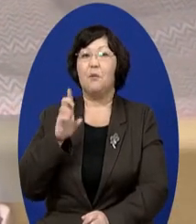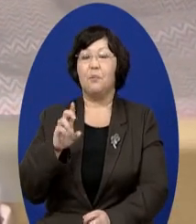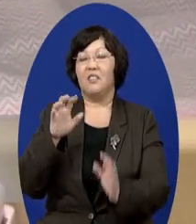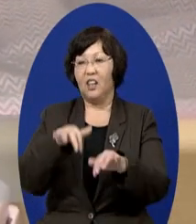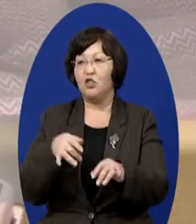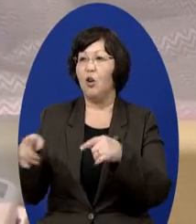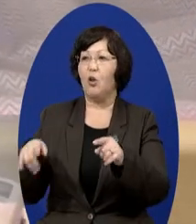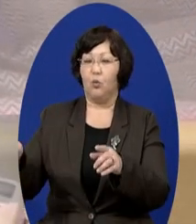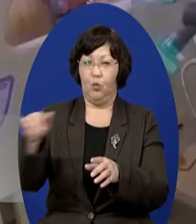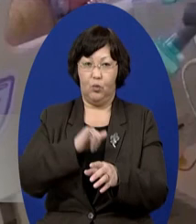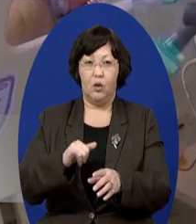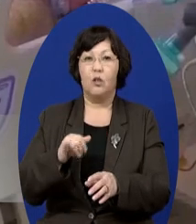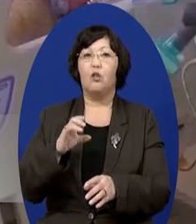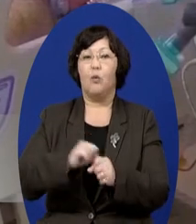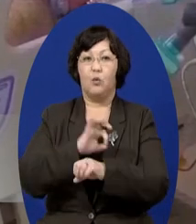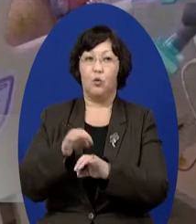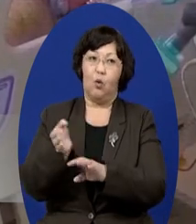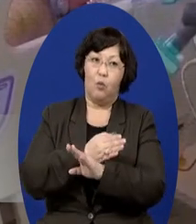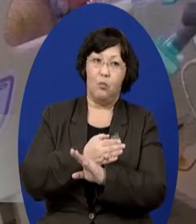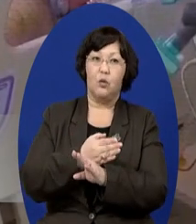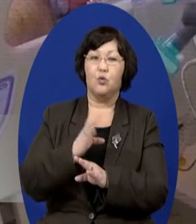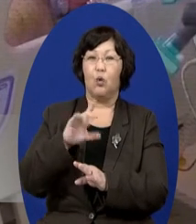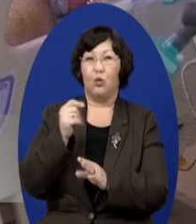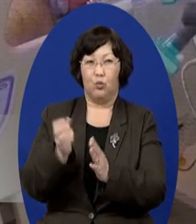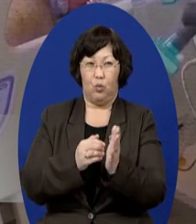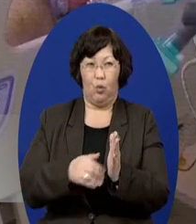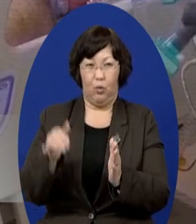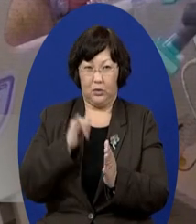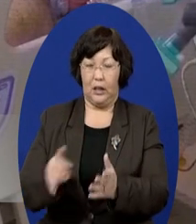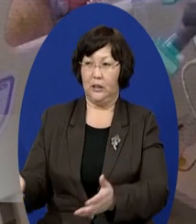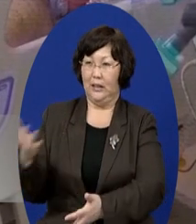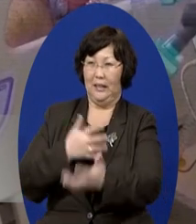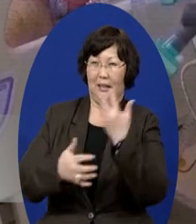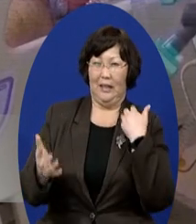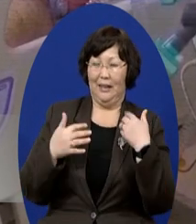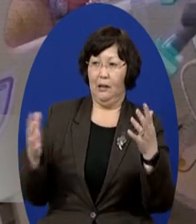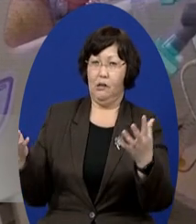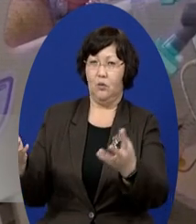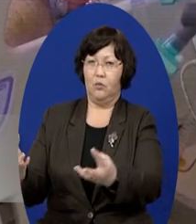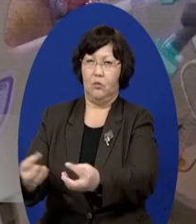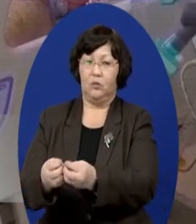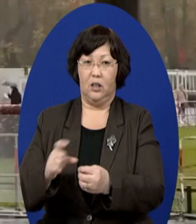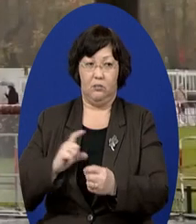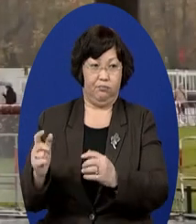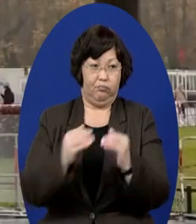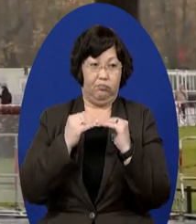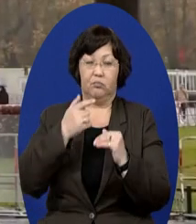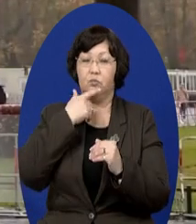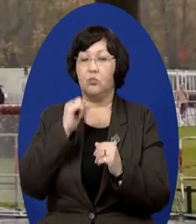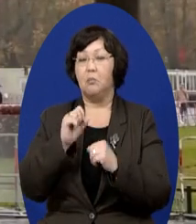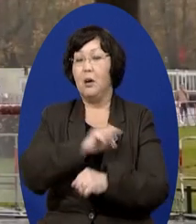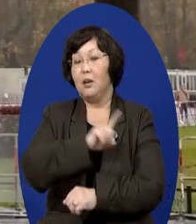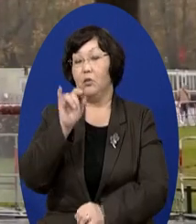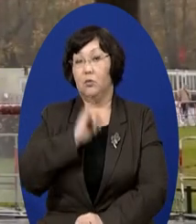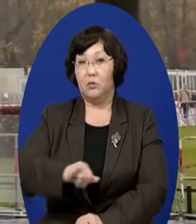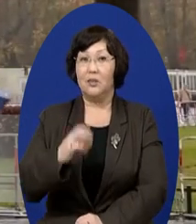цар тахлын өмнөч совилогчдын дутагдaltaй байсан орнуудаас ирж байгаа нь тэнцвэргүй байдлыг улам дамжруулна гэжээ. Чинээлэг орнуудын хувьд